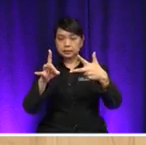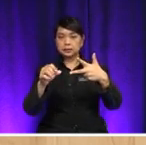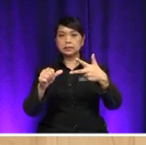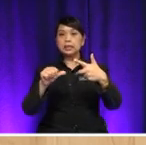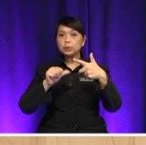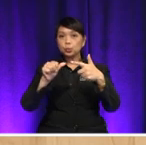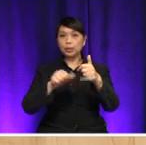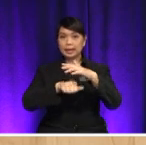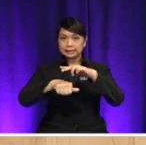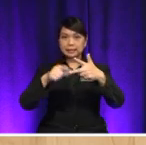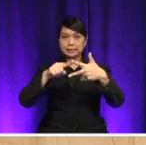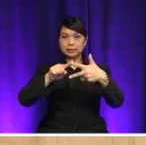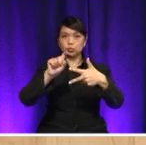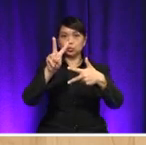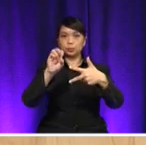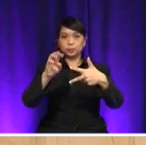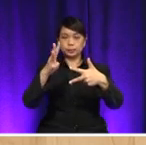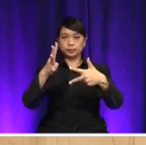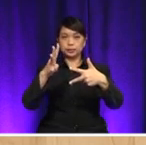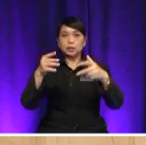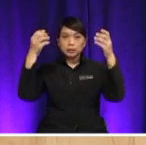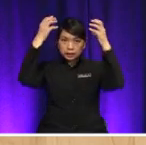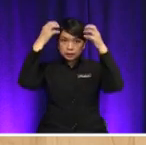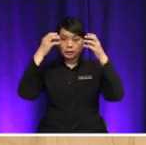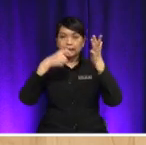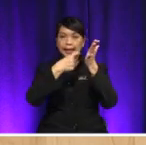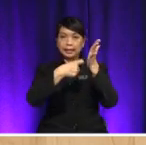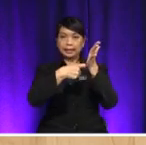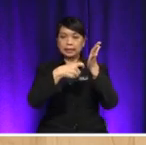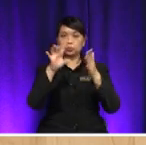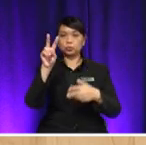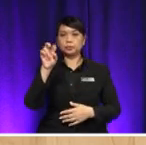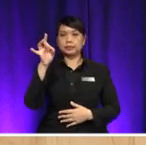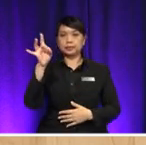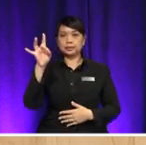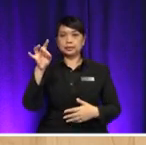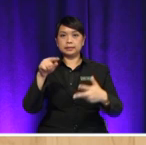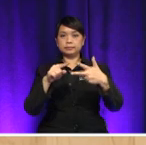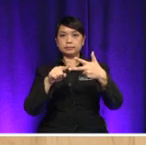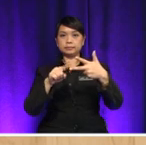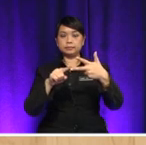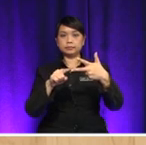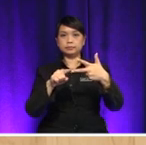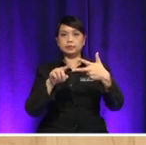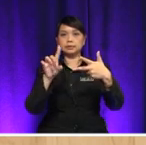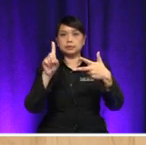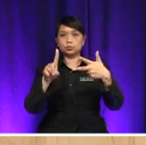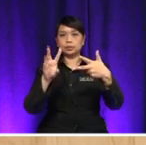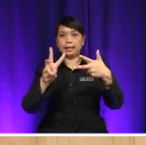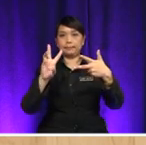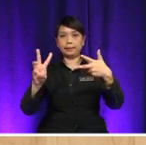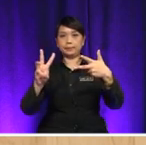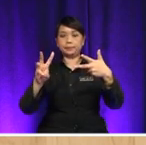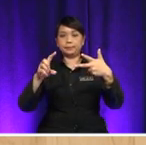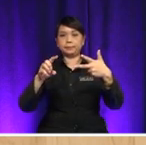10 Oke diberi harga topik Leda pada tahun 2018 ialah Ringgit Malaysia 166 Oke